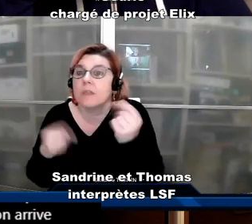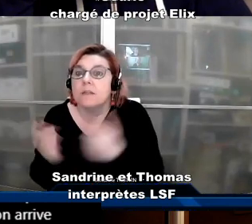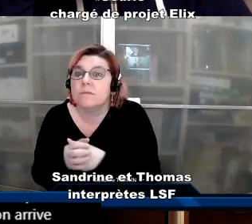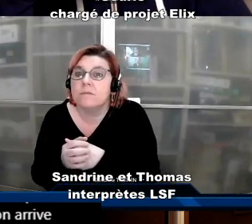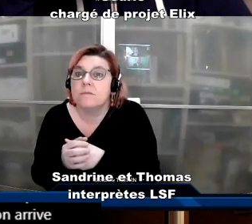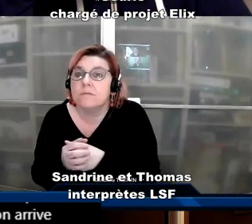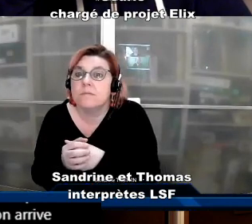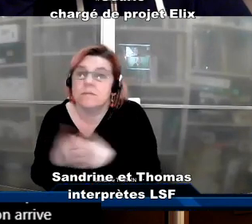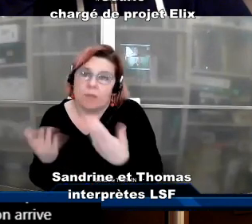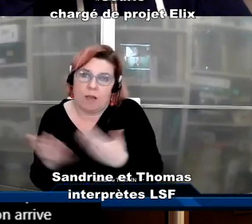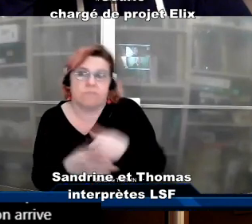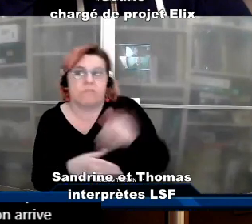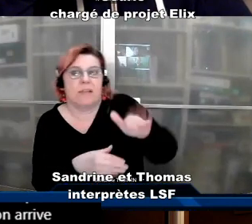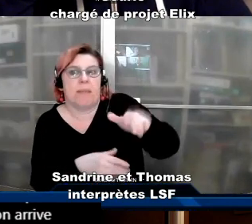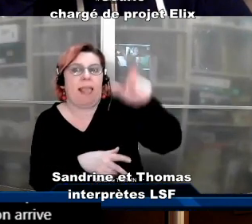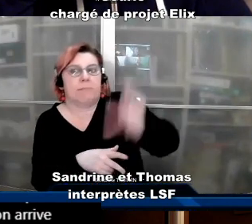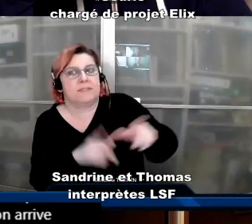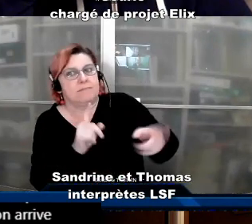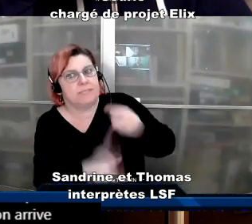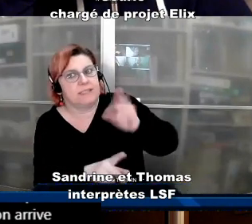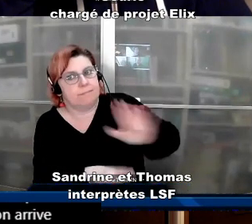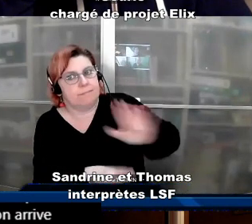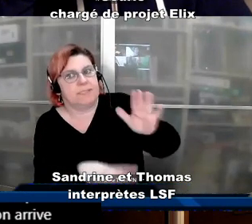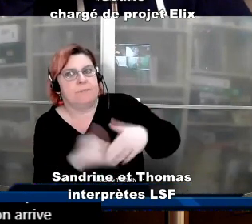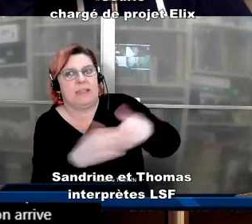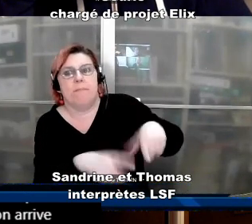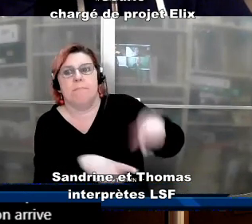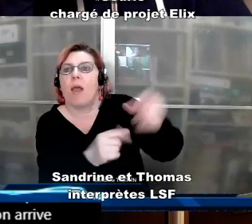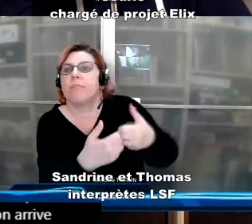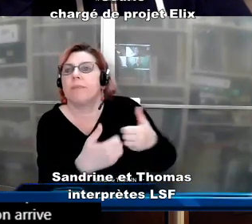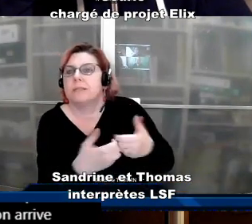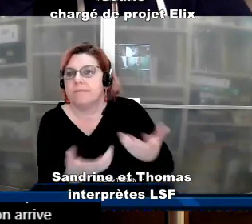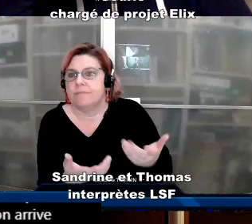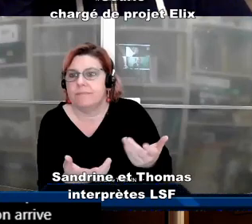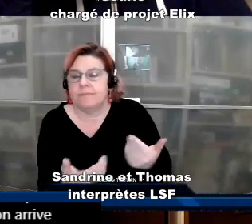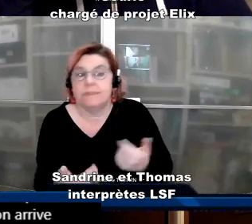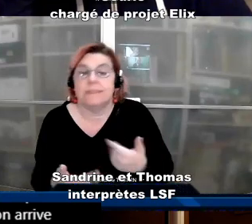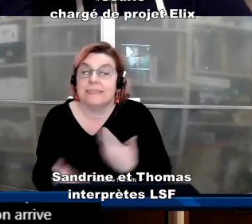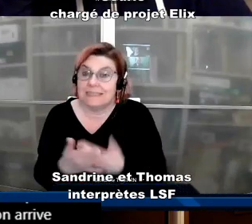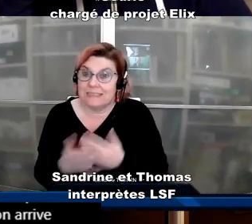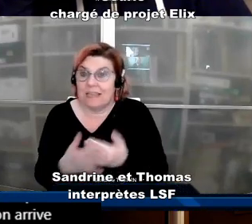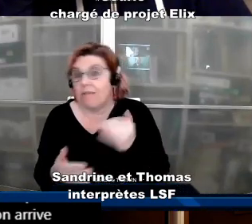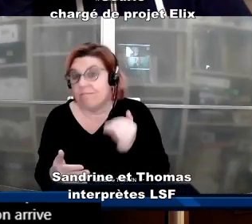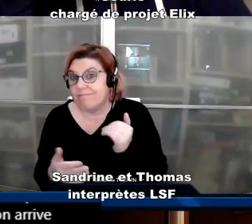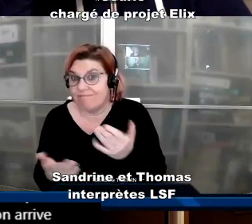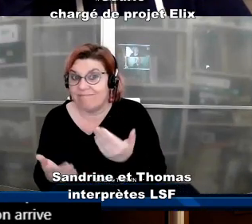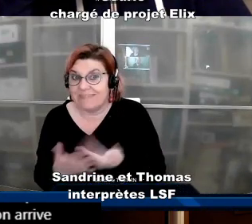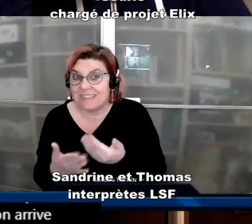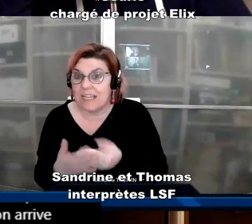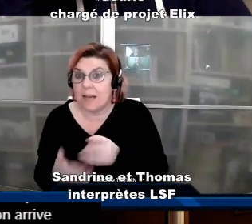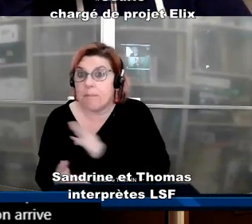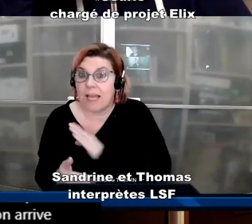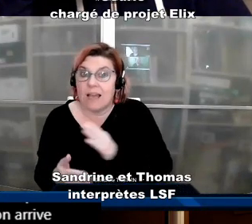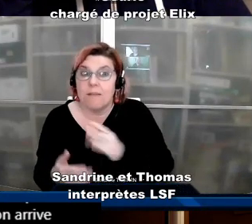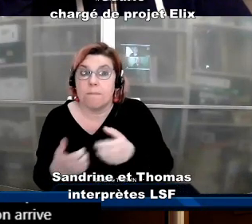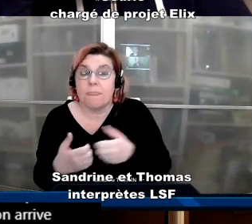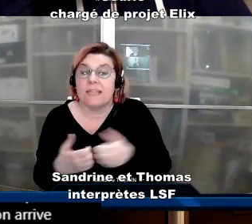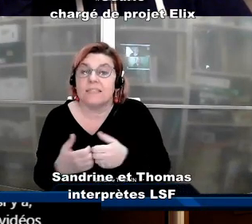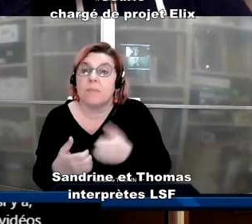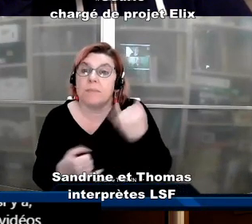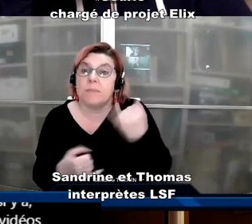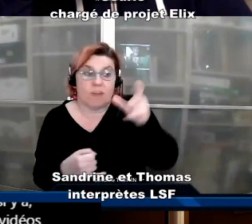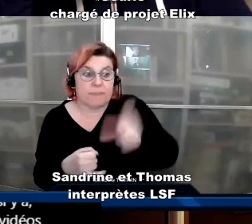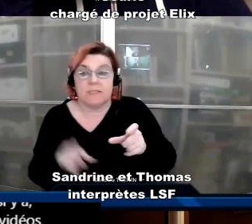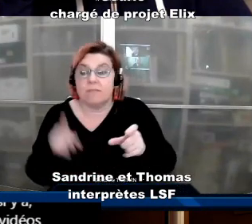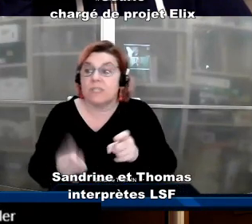en botanique. Donc, voilà. Donc, tout ça prend du temps. C'est pour ça que entre le moment où je clique sur « Demander la vidéo »,